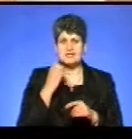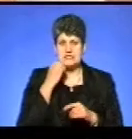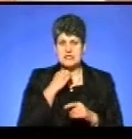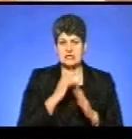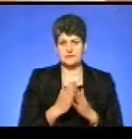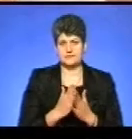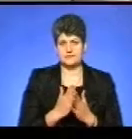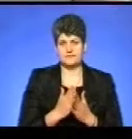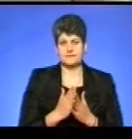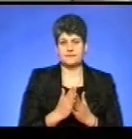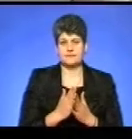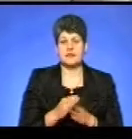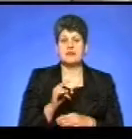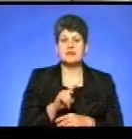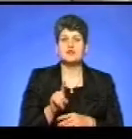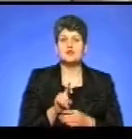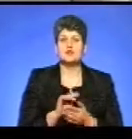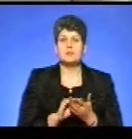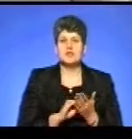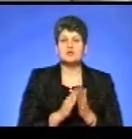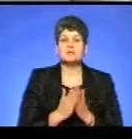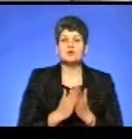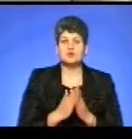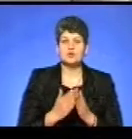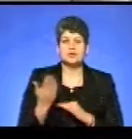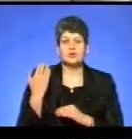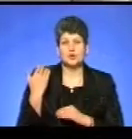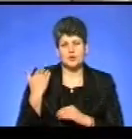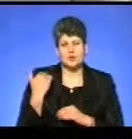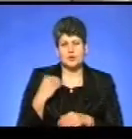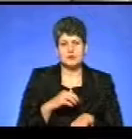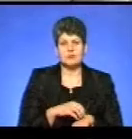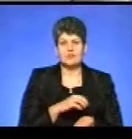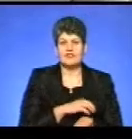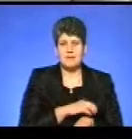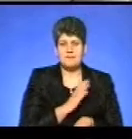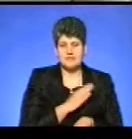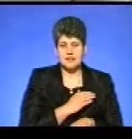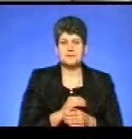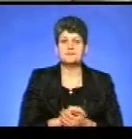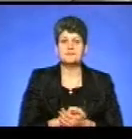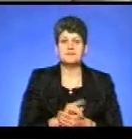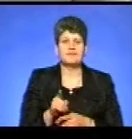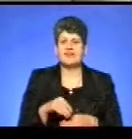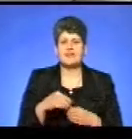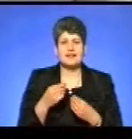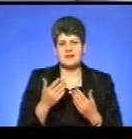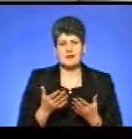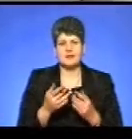підручники. Те, що пише підручник, той, ще скажемо, совдепівський, він не дає тої,